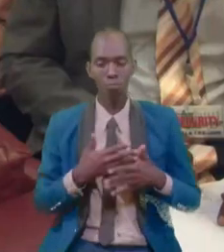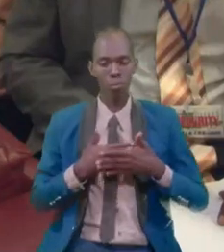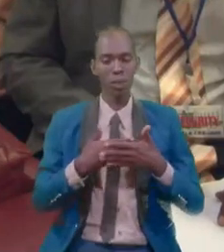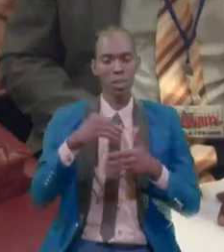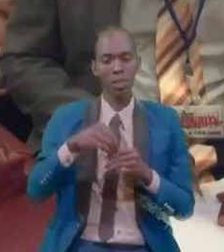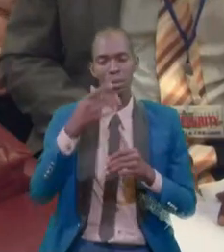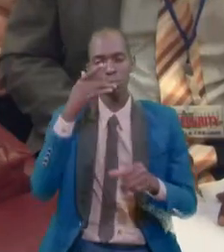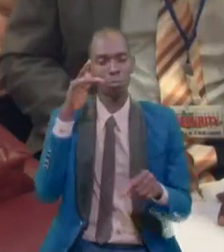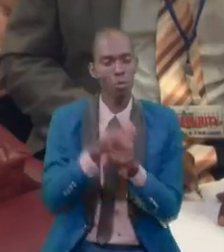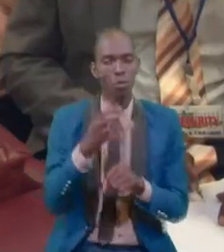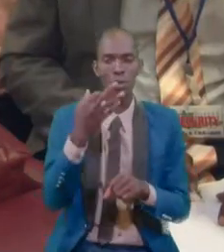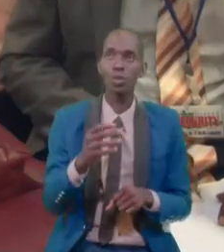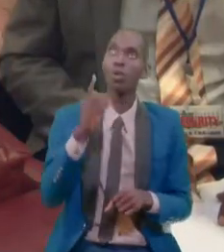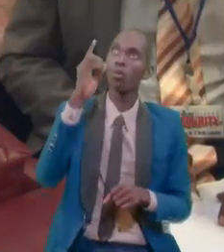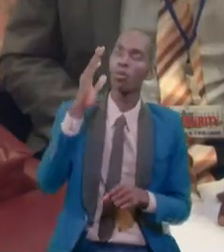Dieu